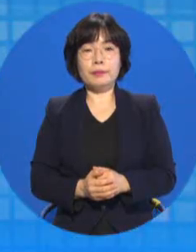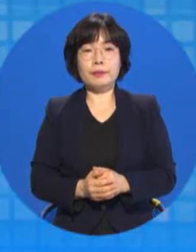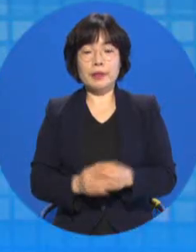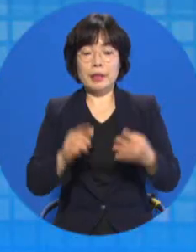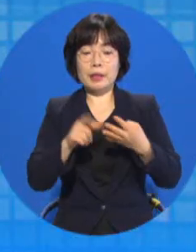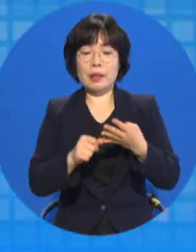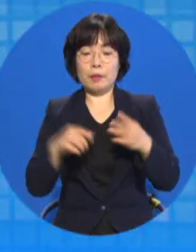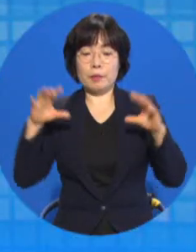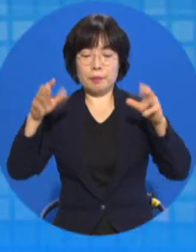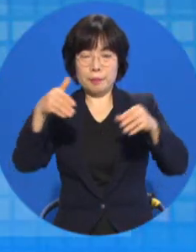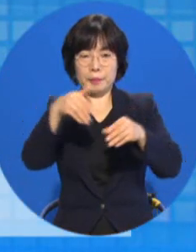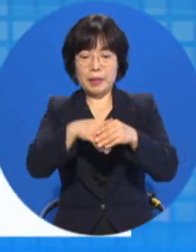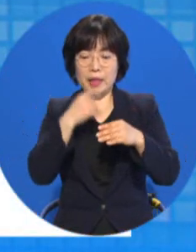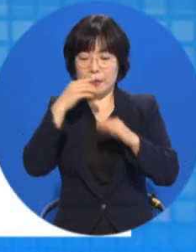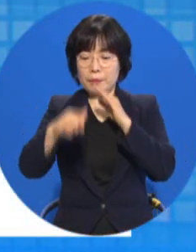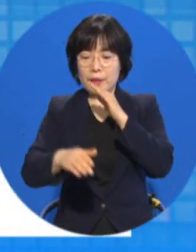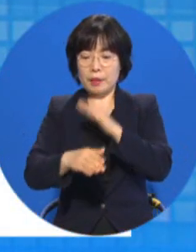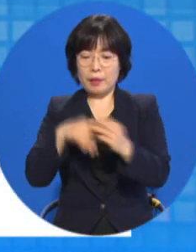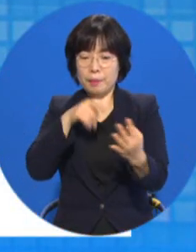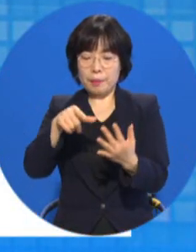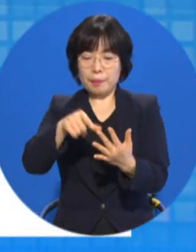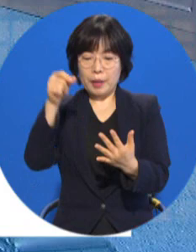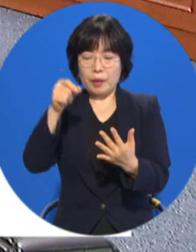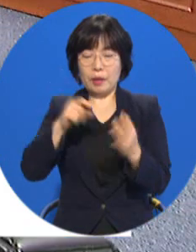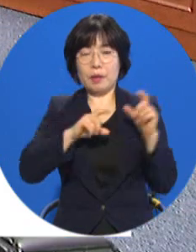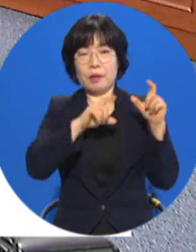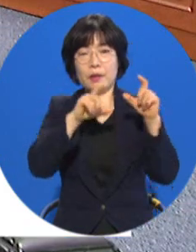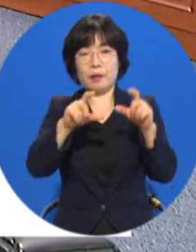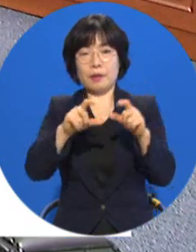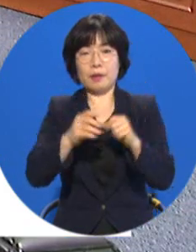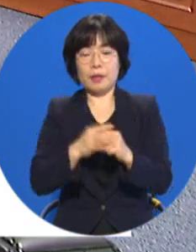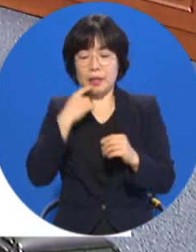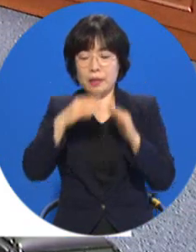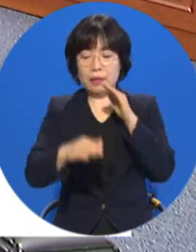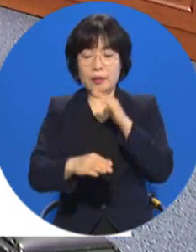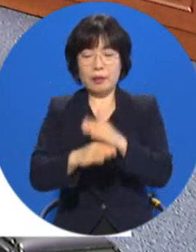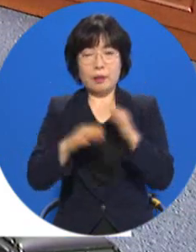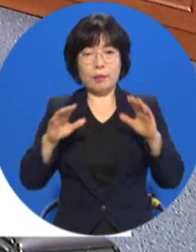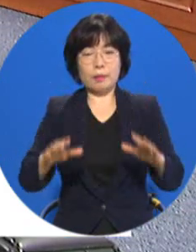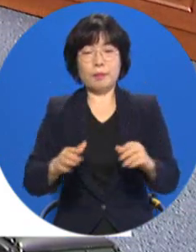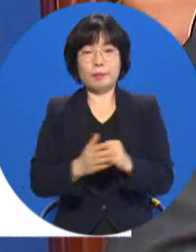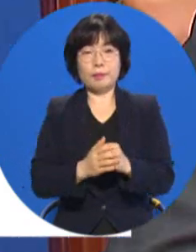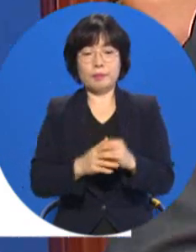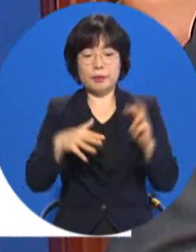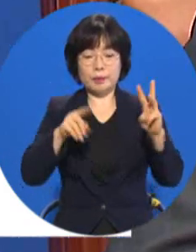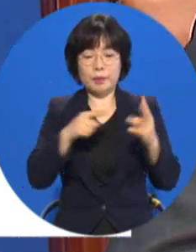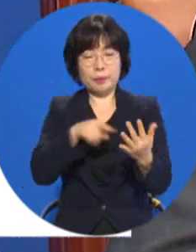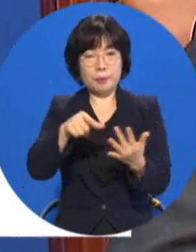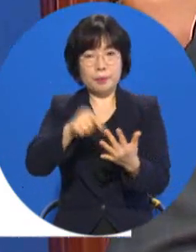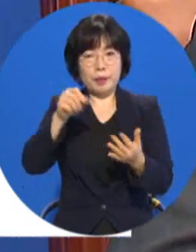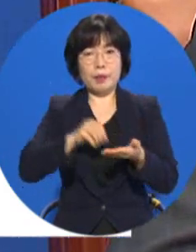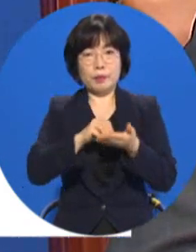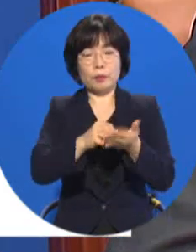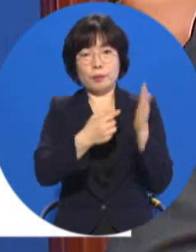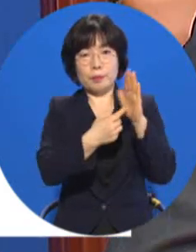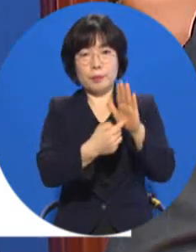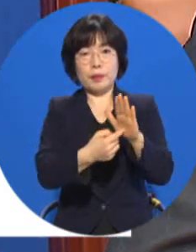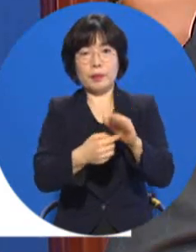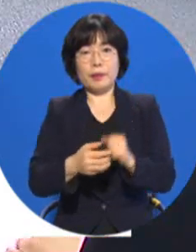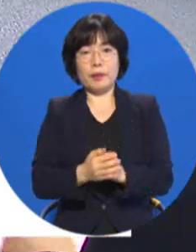4월 총선을 앞두고 민주당의 경선 일정이 공고됐습니다. 더불어민주당은 오늘 3차 경선 후보자 등록을